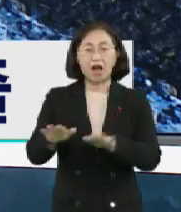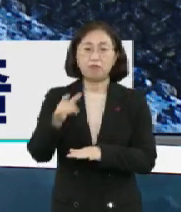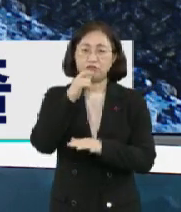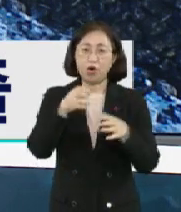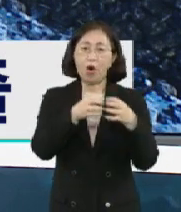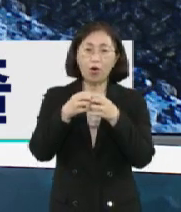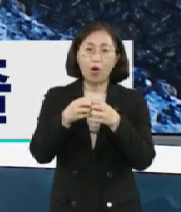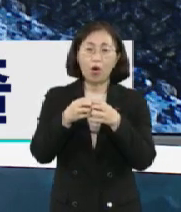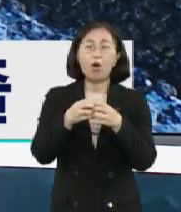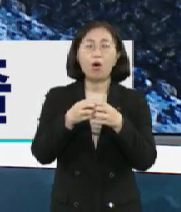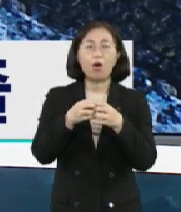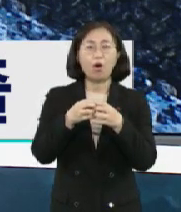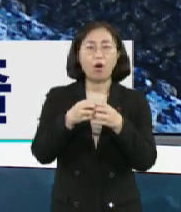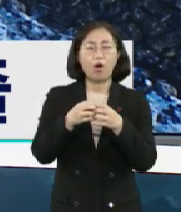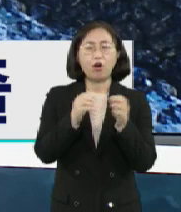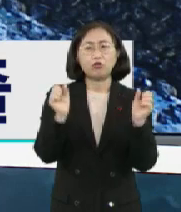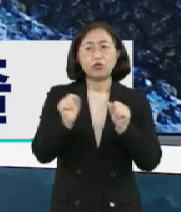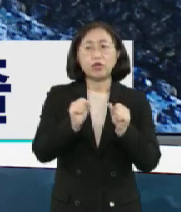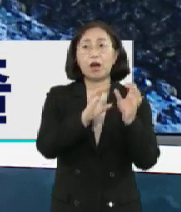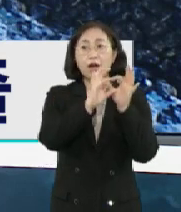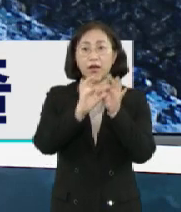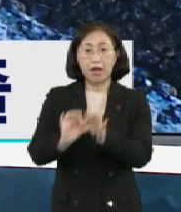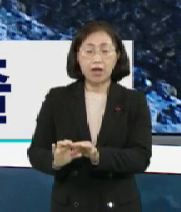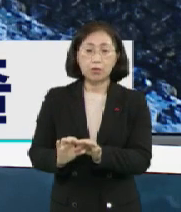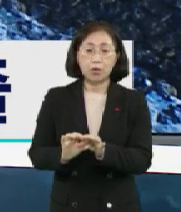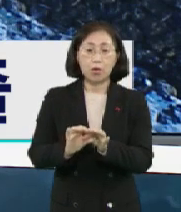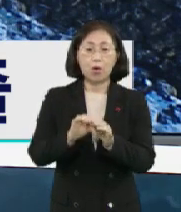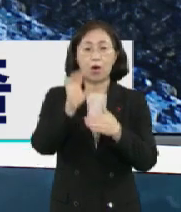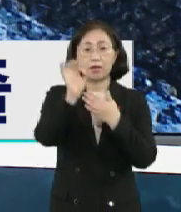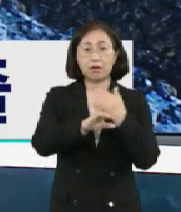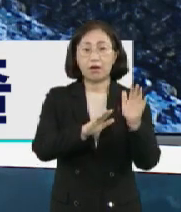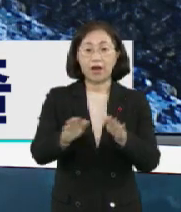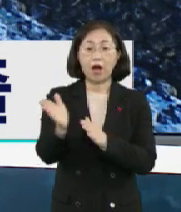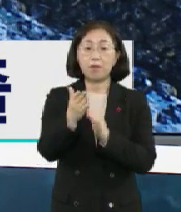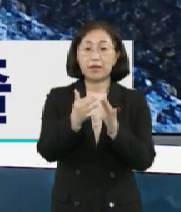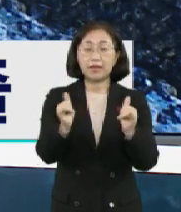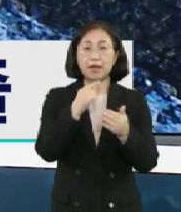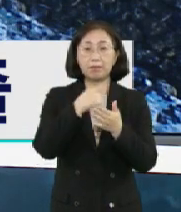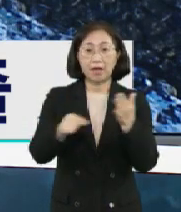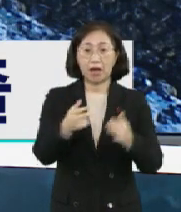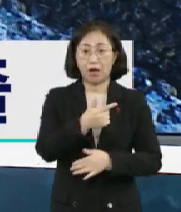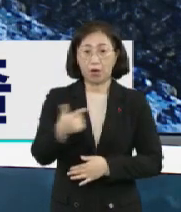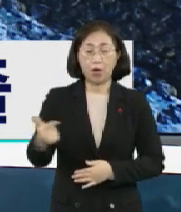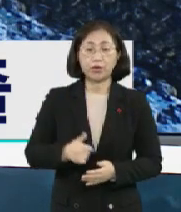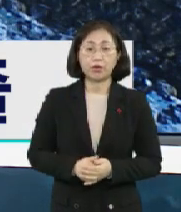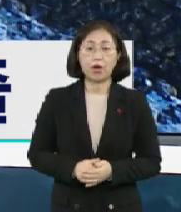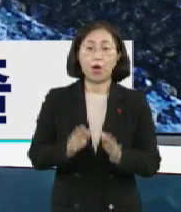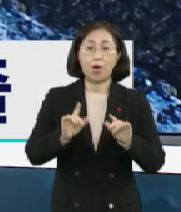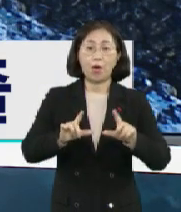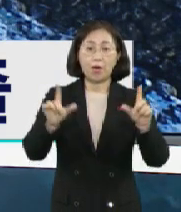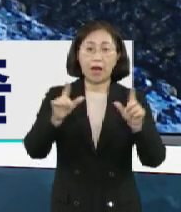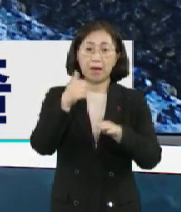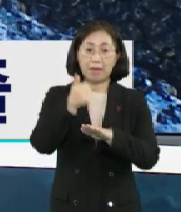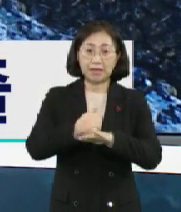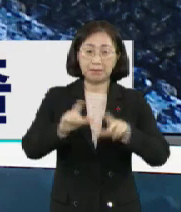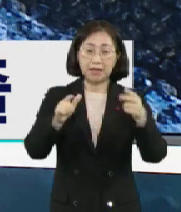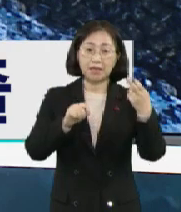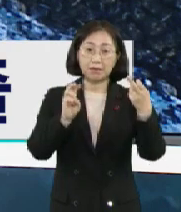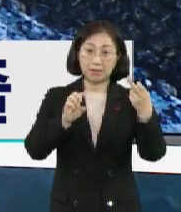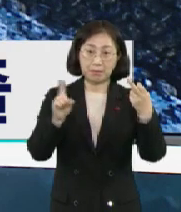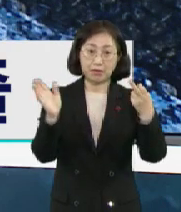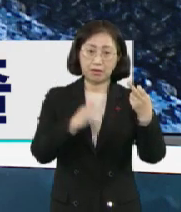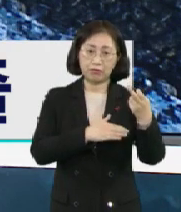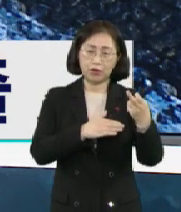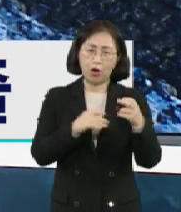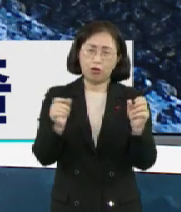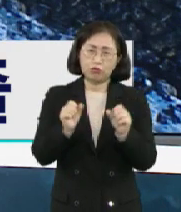주말 내내 강추위가 이어지면서 서해 어민들의 피해가 속출했습니다. 여기에 올해 마지막 날인 31일부터